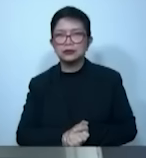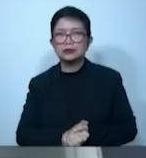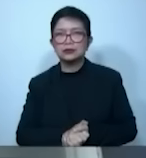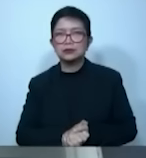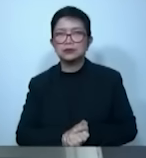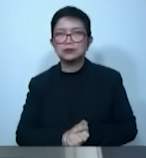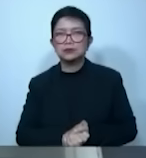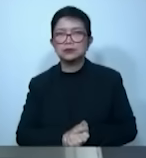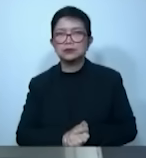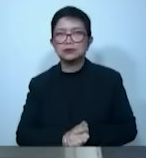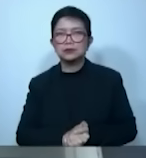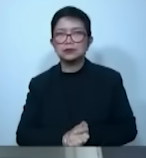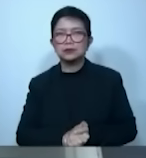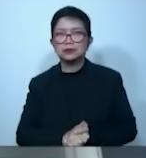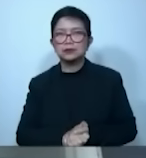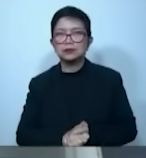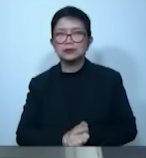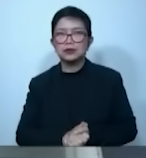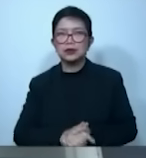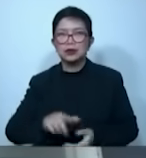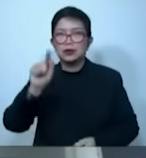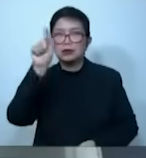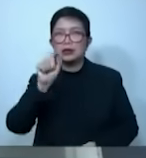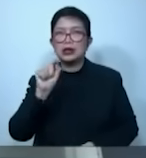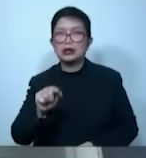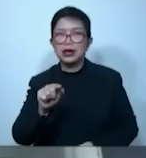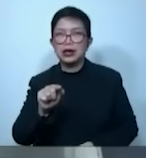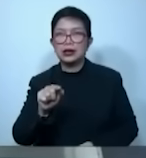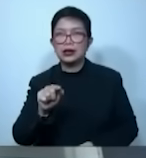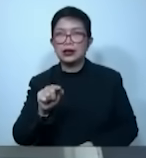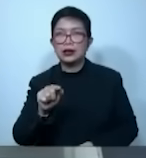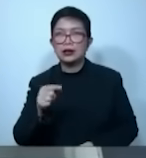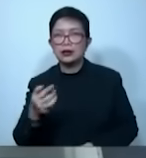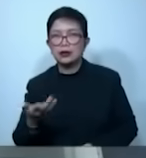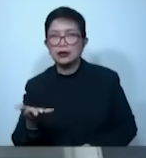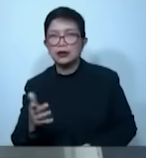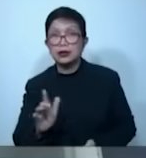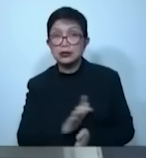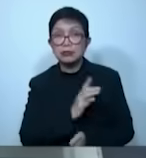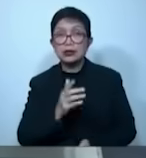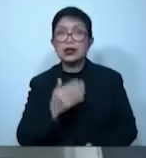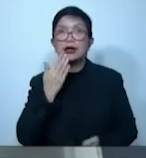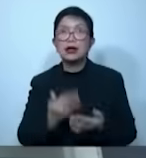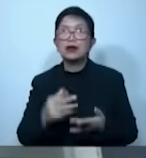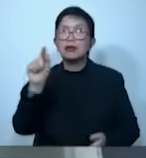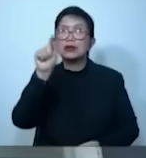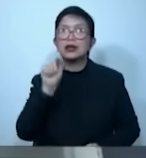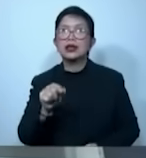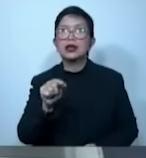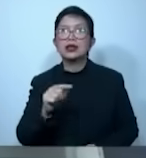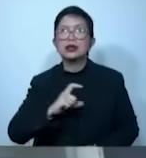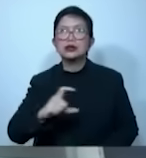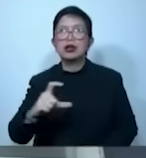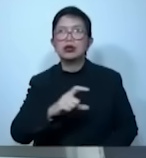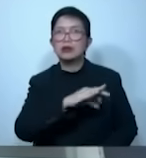selanjutnya kita akan menuju ke pertanyaan dan kali ini kesempatan bertanya akan diberikan kepada calon